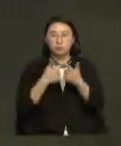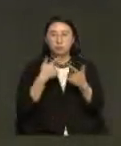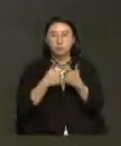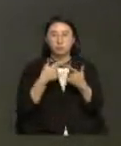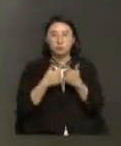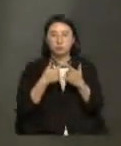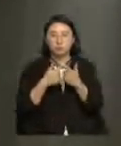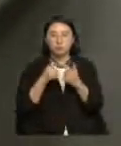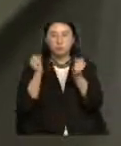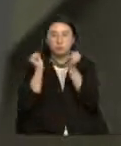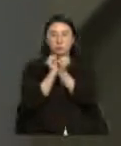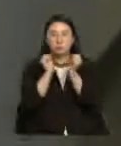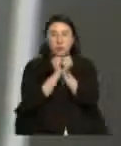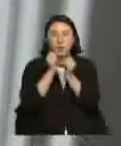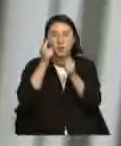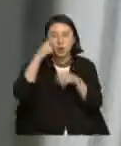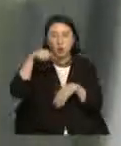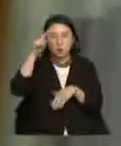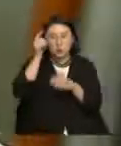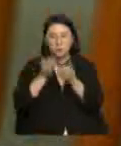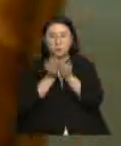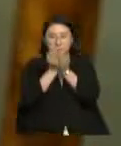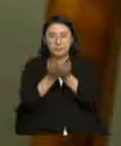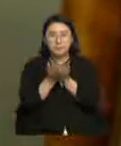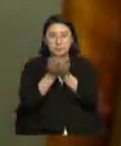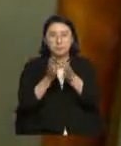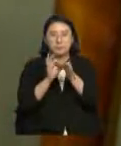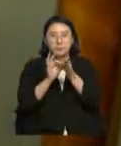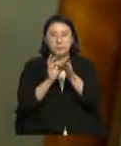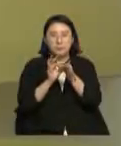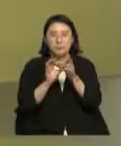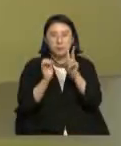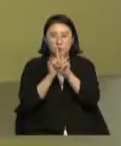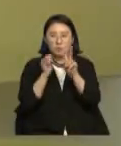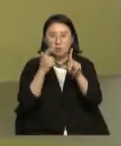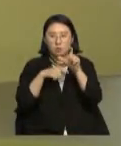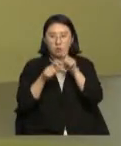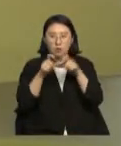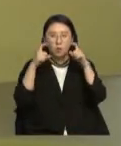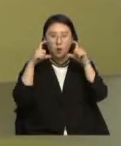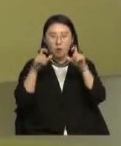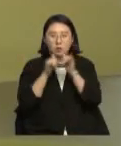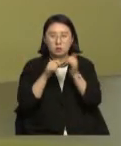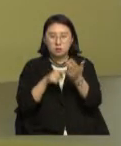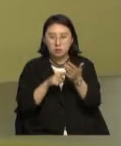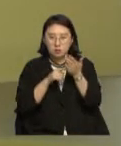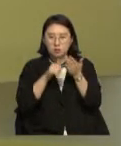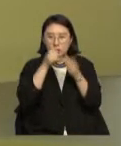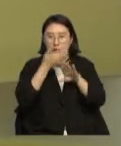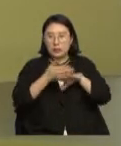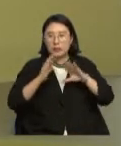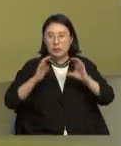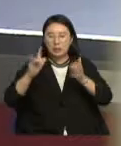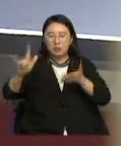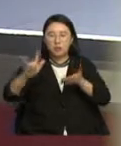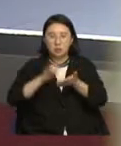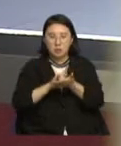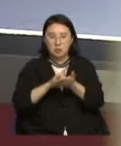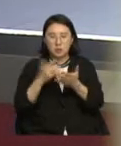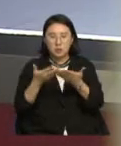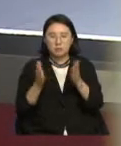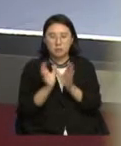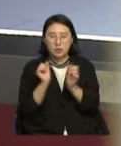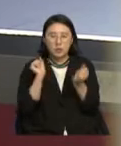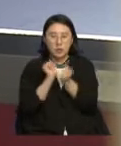감천항 에서 발생한 러시아 선박 화물선과 관련된 2명의 추가 확진 자가 나오면서 해외 유입으로 인한 집단